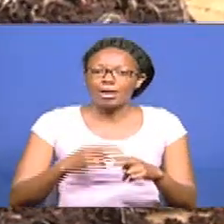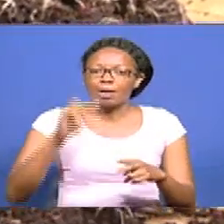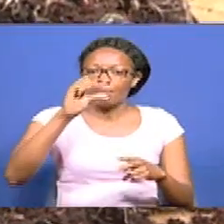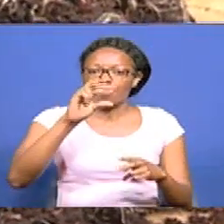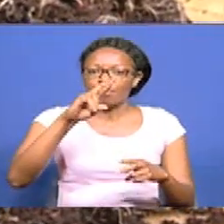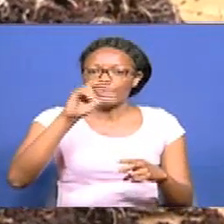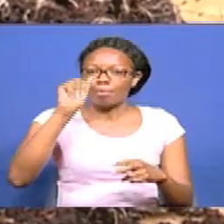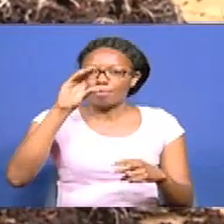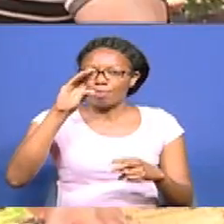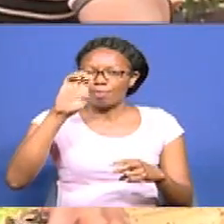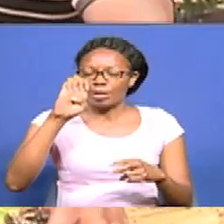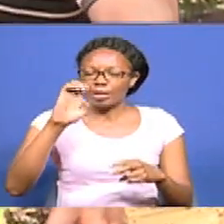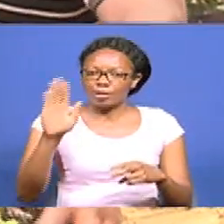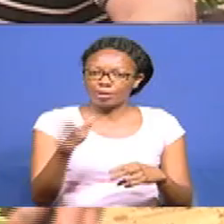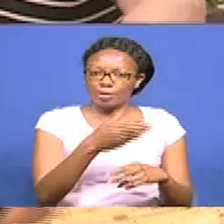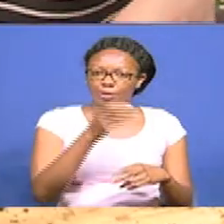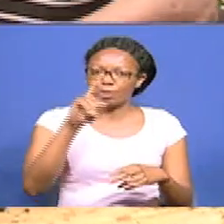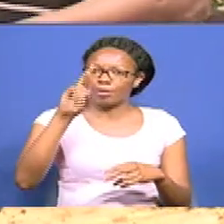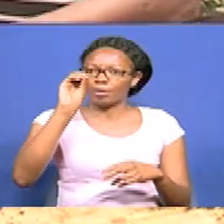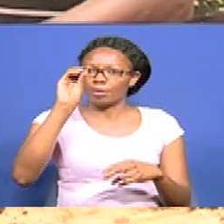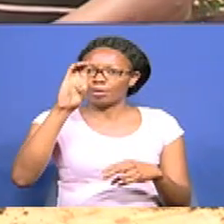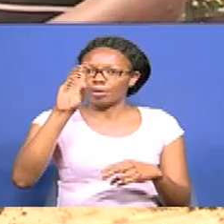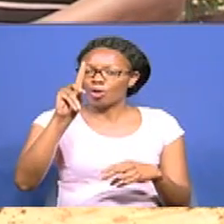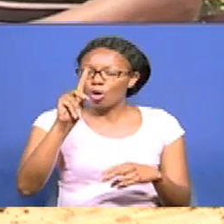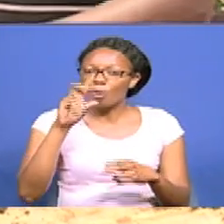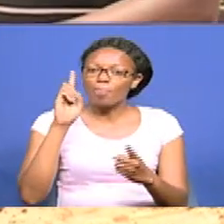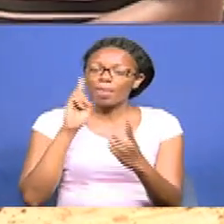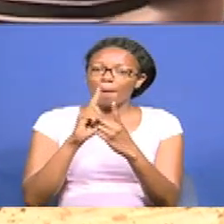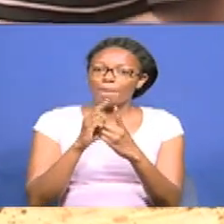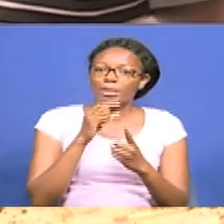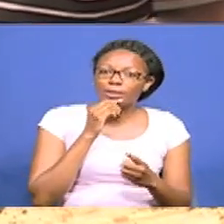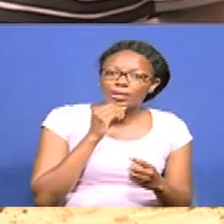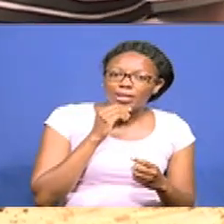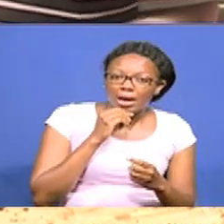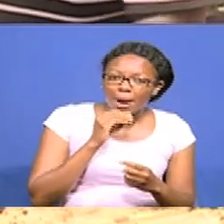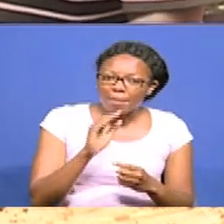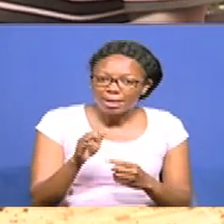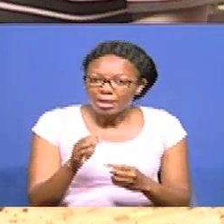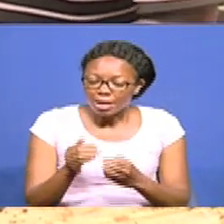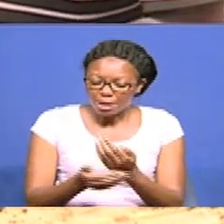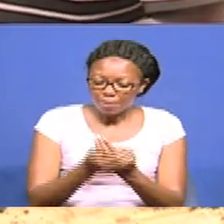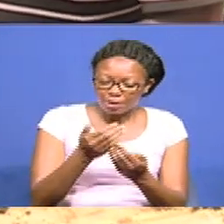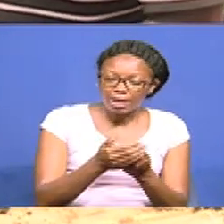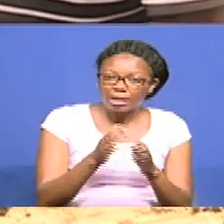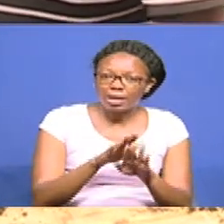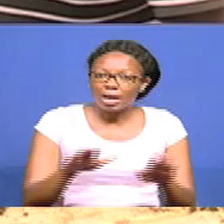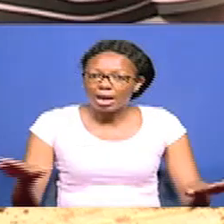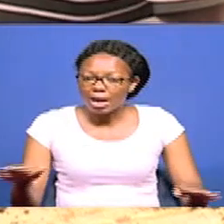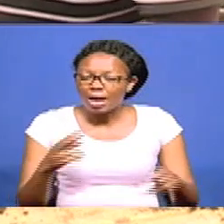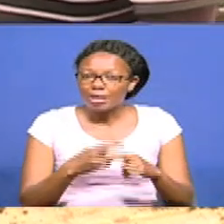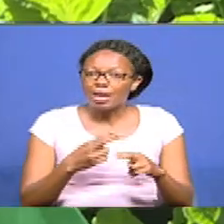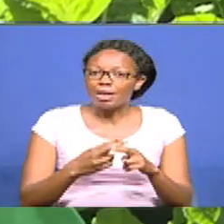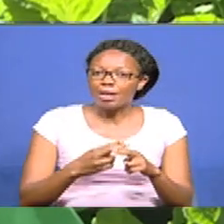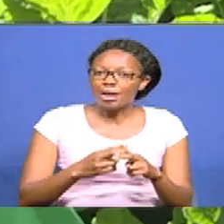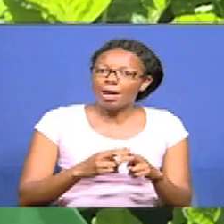miche. Tulikutana na msimamizi wa shamba hili Bwana Njuroge akiwa katika pilka pilka zake za kila siku. Grace